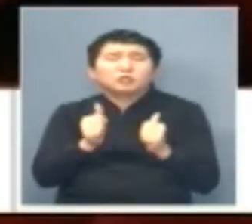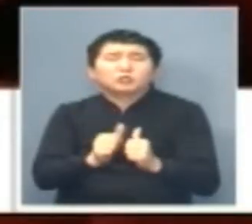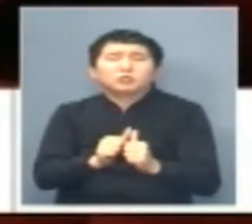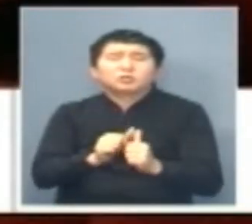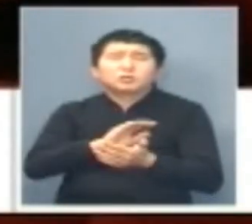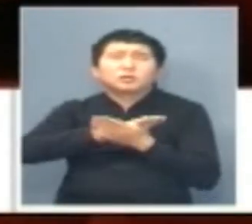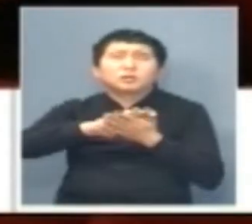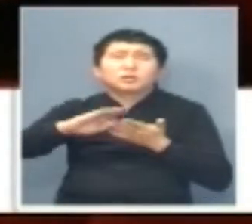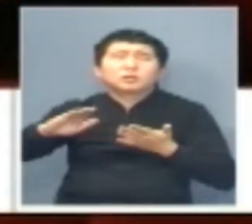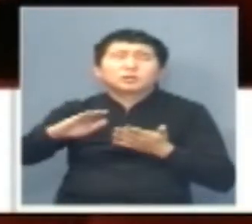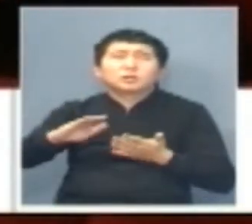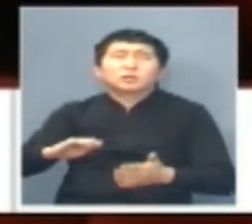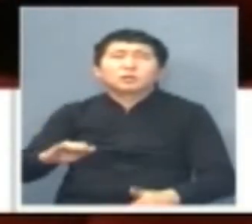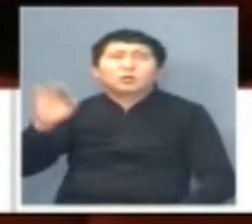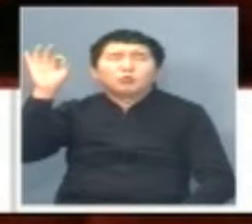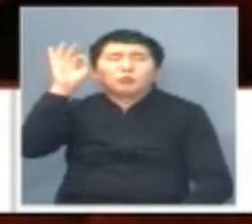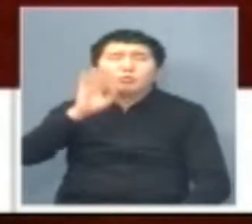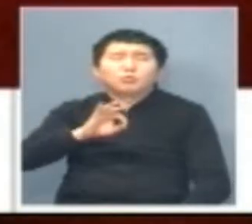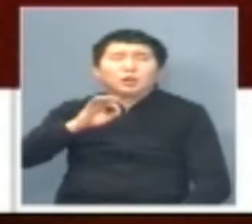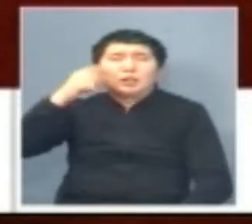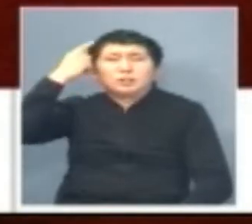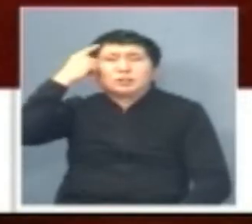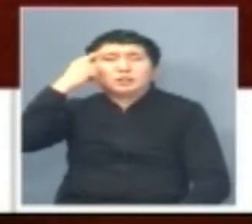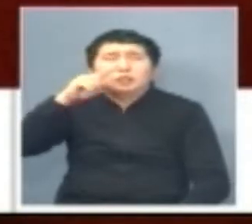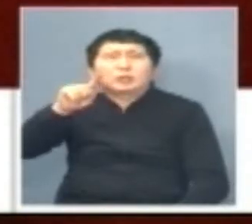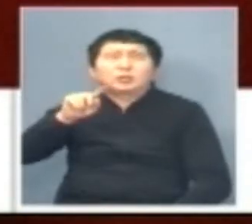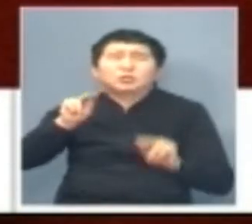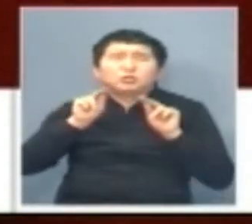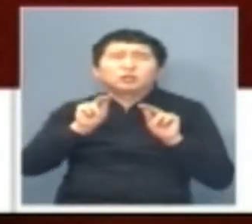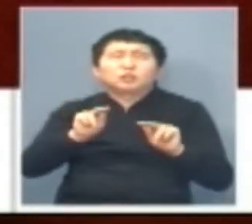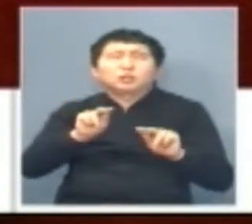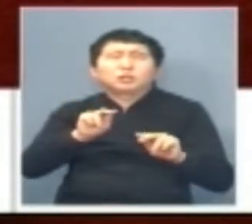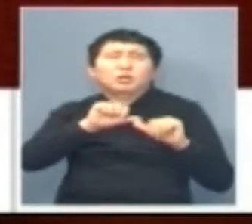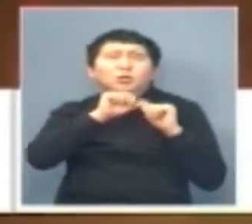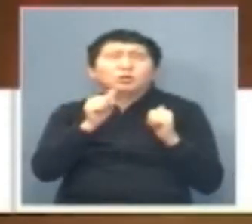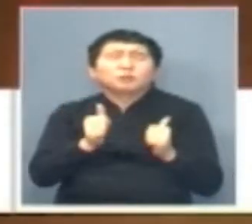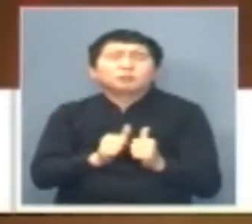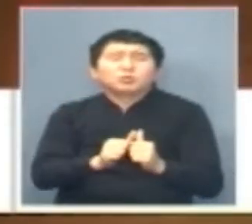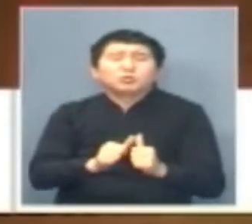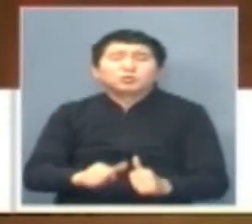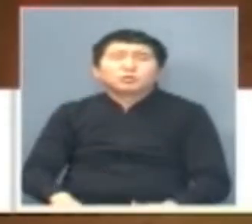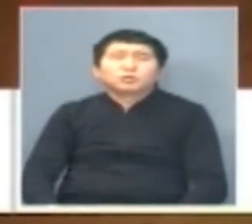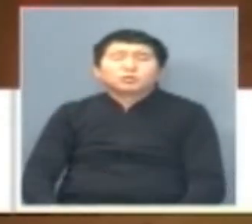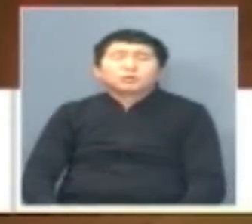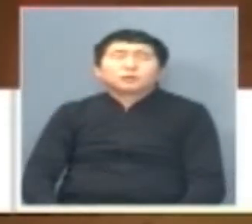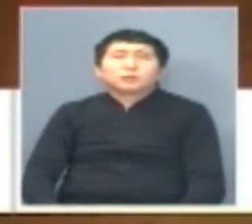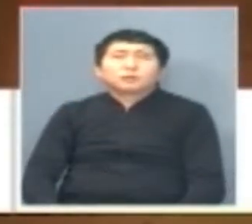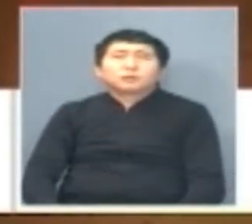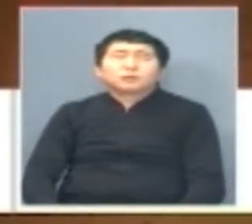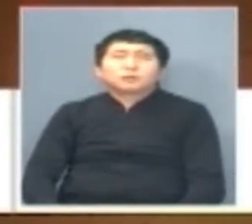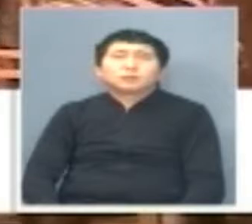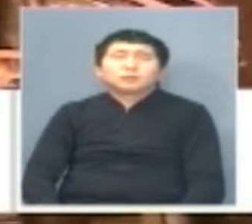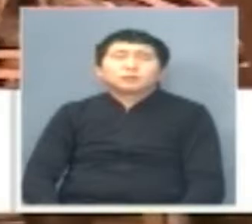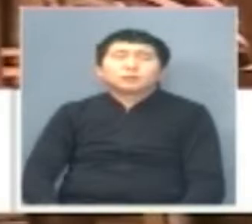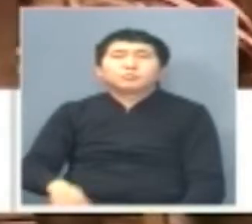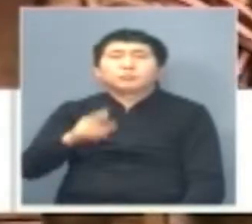махаббат хикаясы. Туындының негізі идеясы адал махаббат. Сарыбай мен Қарабай күні бұрын Қозы мен Баянды атастырып, кейін келе Саран